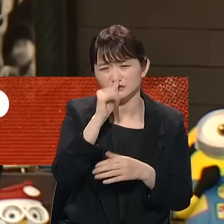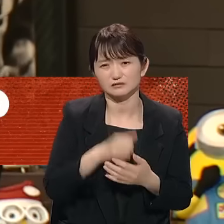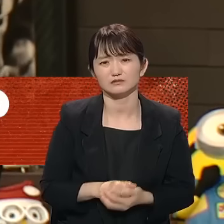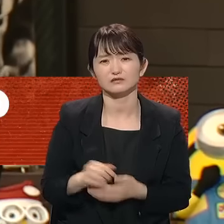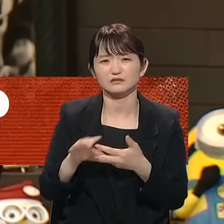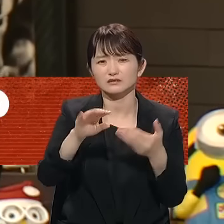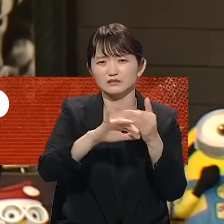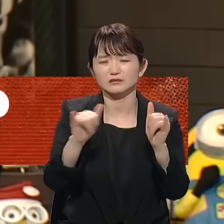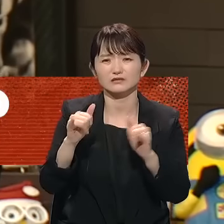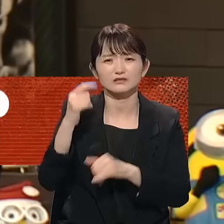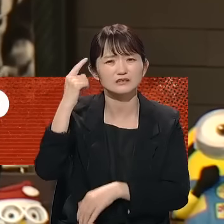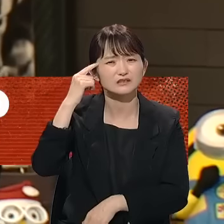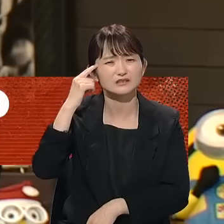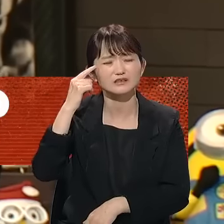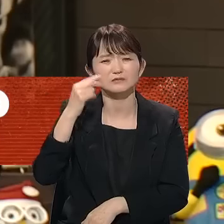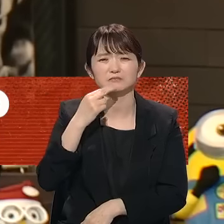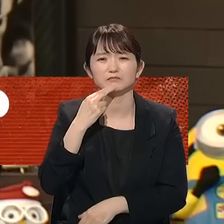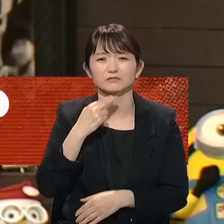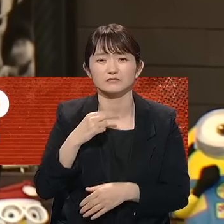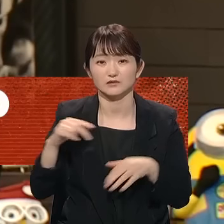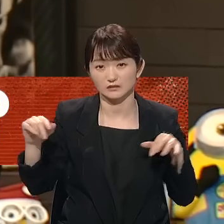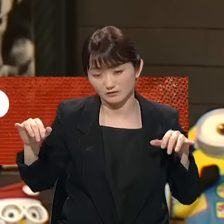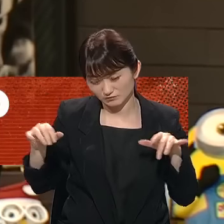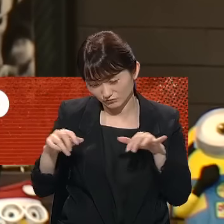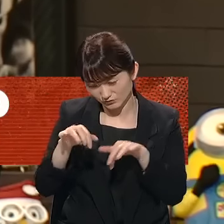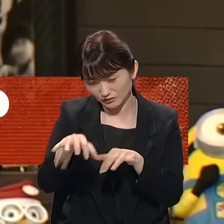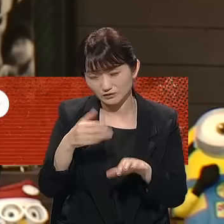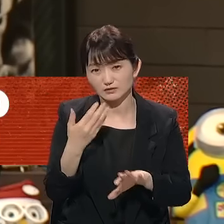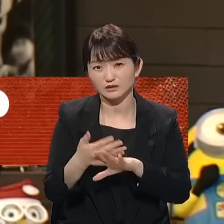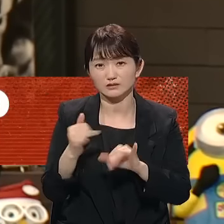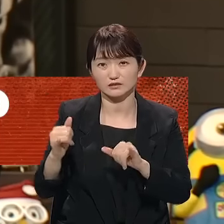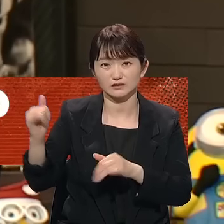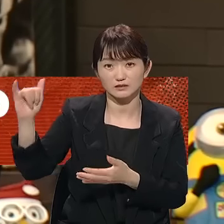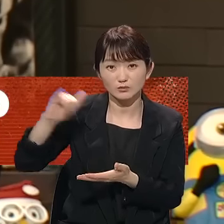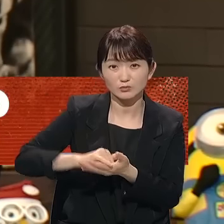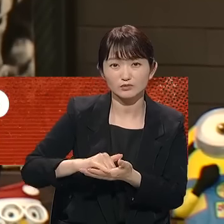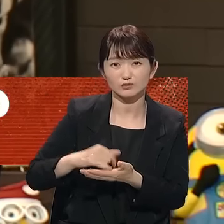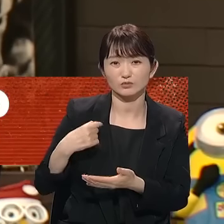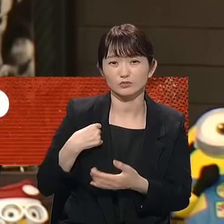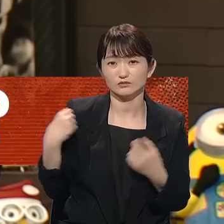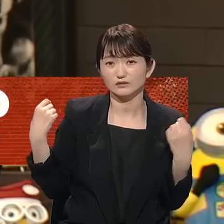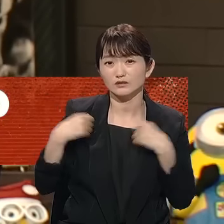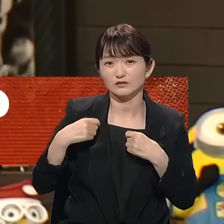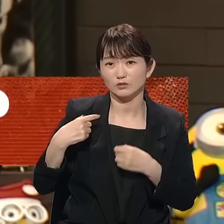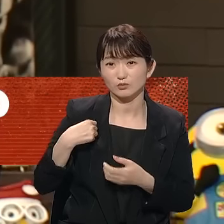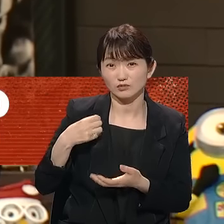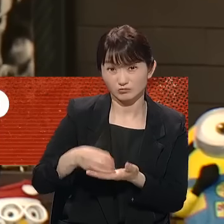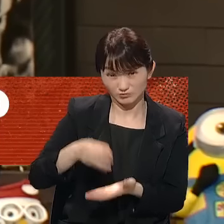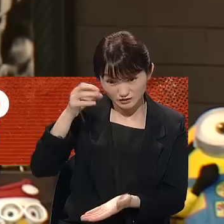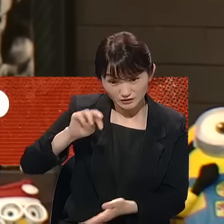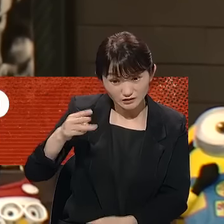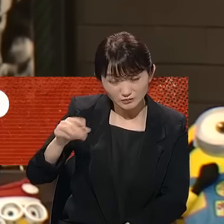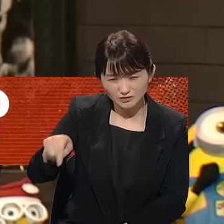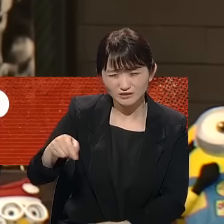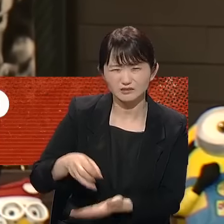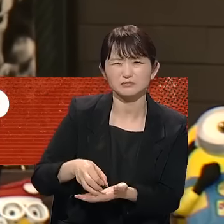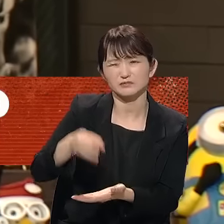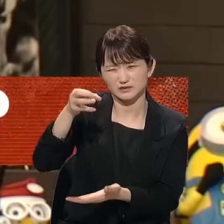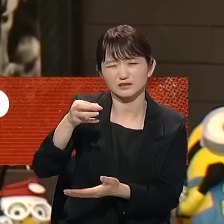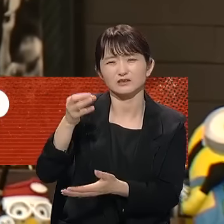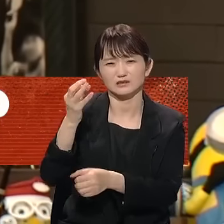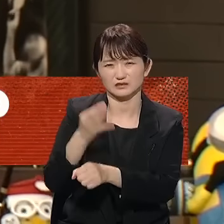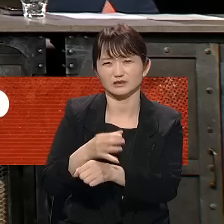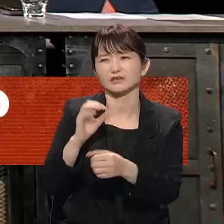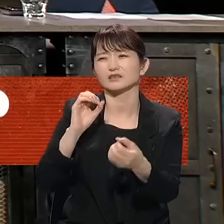아무리 외국인이 생각이 없기로서니 공공장소에서 남의 나라 와서 저런 옷을 왜 입니? 옷값이 300만 원? 그 인간 바가지 썼다, 얘.